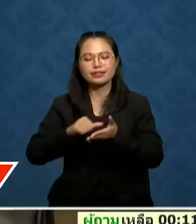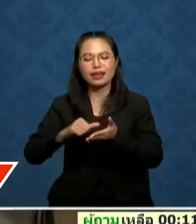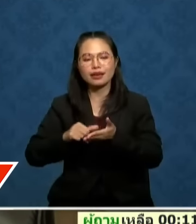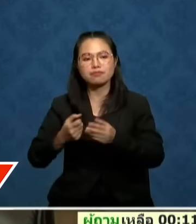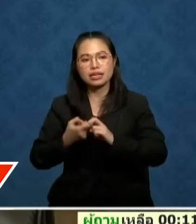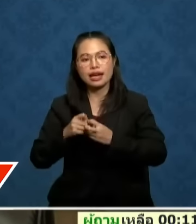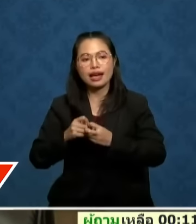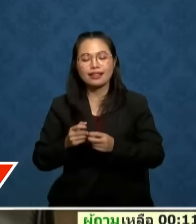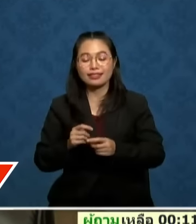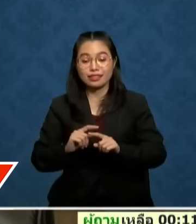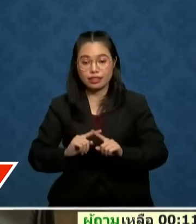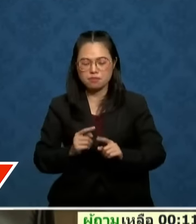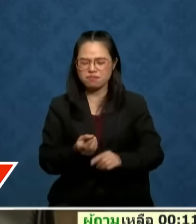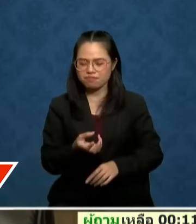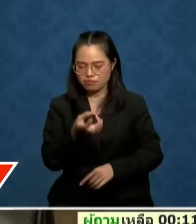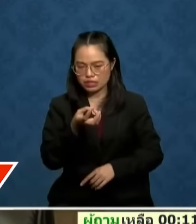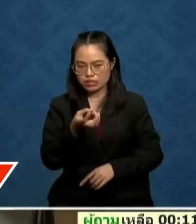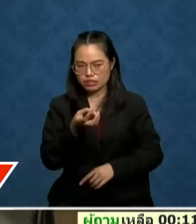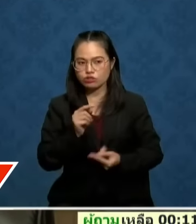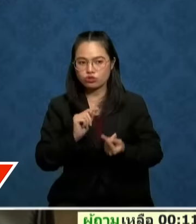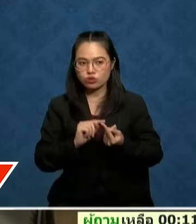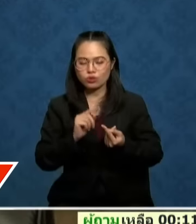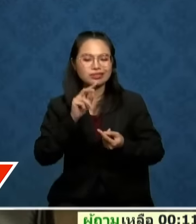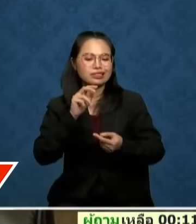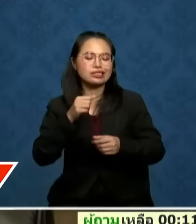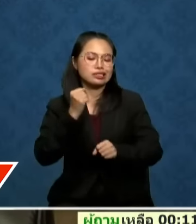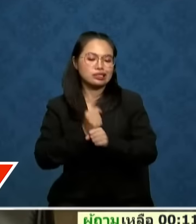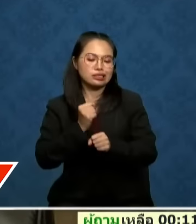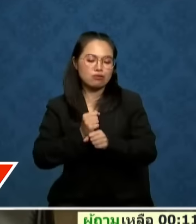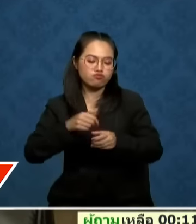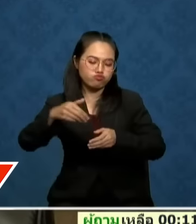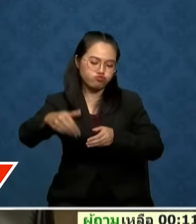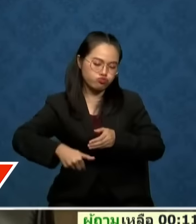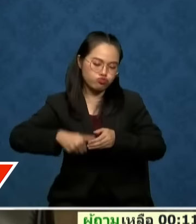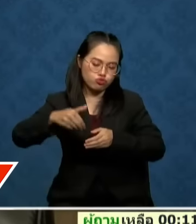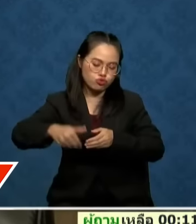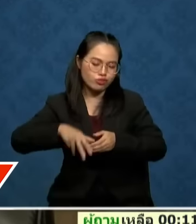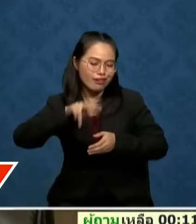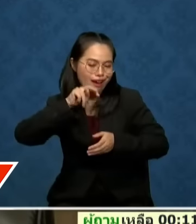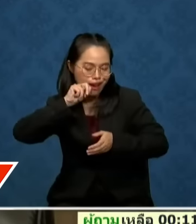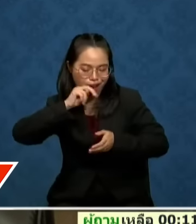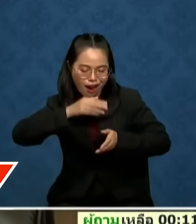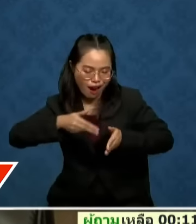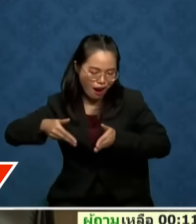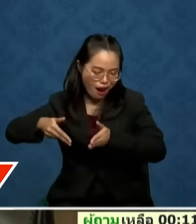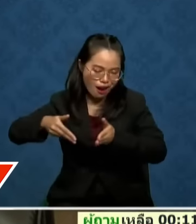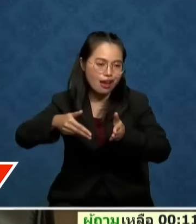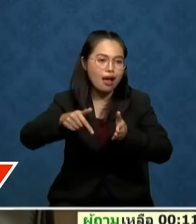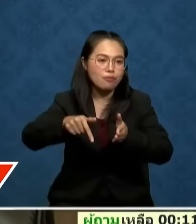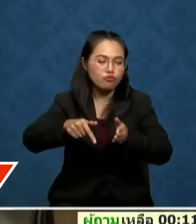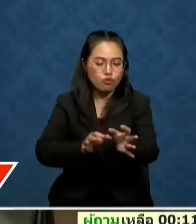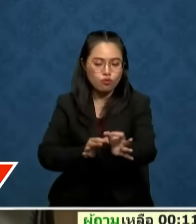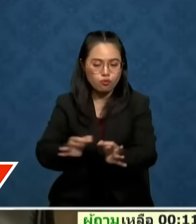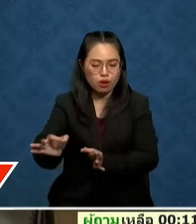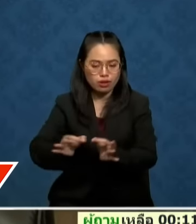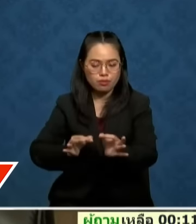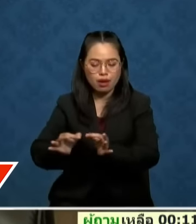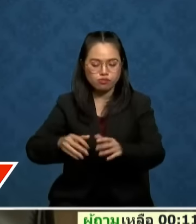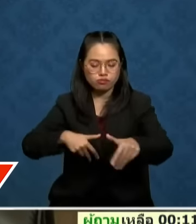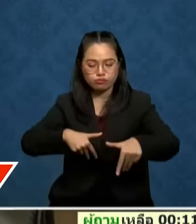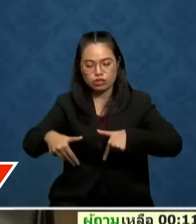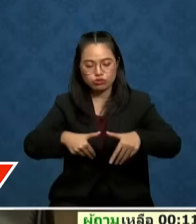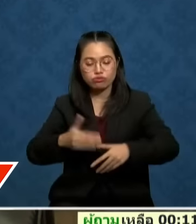ทีนี้มันอาจจะติดอยู่หนึ่งอย่างครับตรงที่บอกว่าจะทำทางผันน้ำและเบี่ยงน้ำเนี่ยผมไม่แน่ใจว่าต้องอธิบายรายละเอียดเรื่องนี้ให้ชัดเจนกับพี่น้องประชาชนรับท